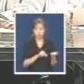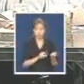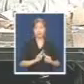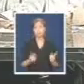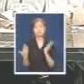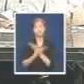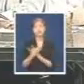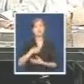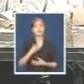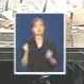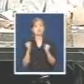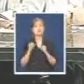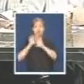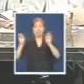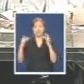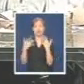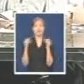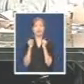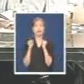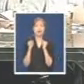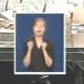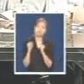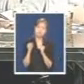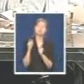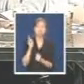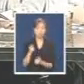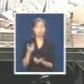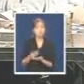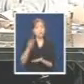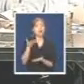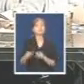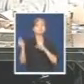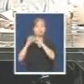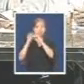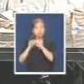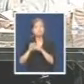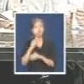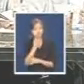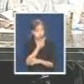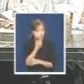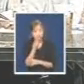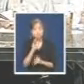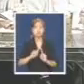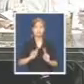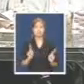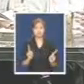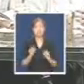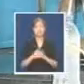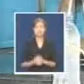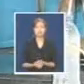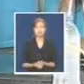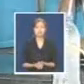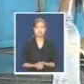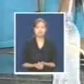ค่ะนี่ก็ออกไปตัวอย่างที่กระทรวงพาณิชย์ก็ต้องลงไปดูก่อนนะคะกับรายละเอียดพวกมันเอียดครับนายกเมื่อวานเมื่อวันก่อนเห็น